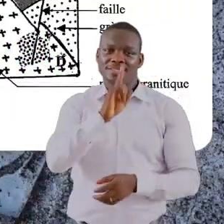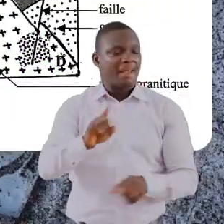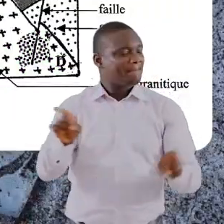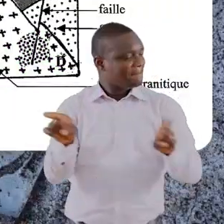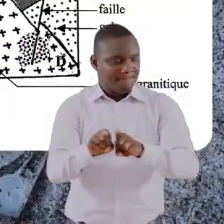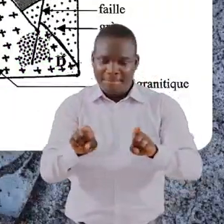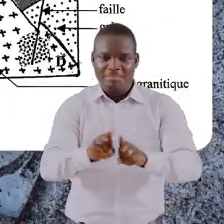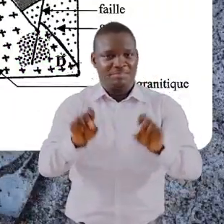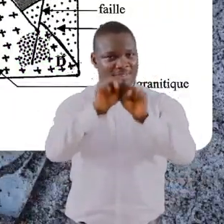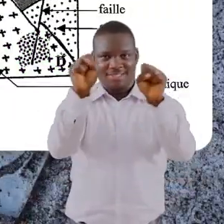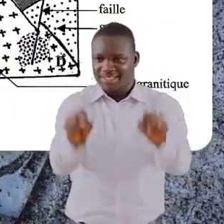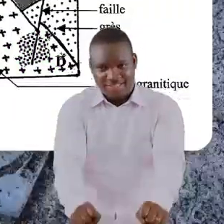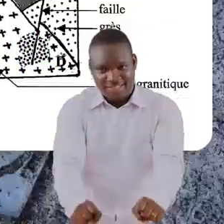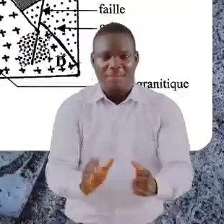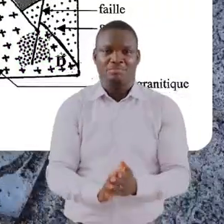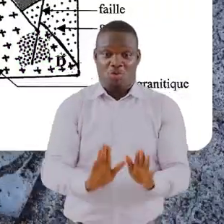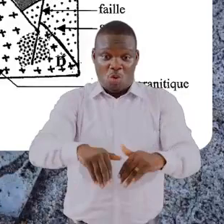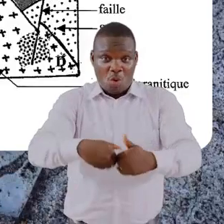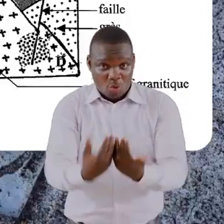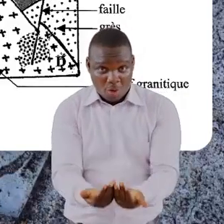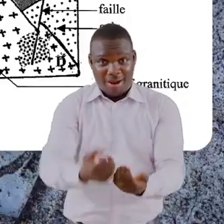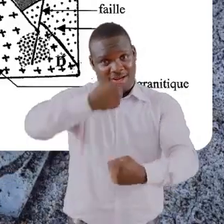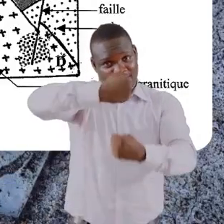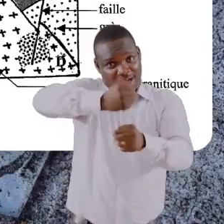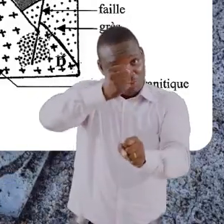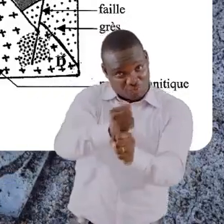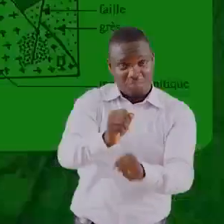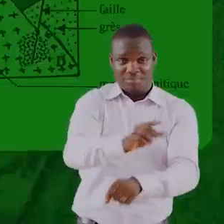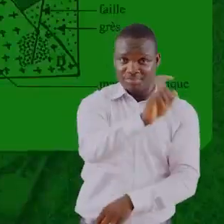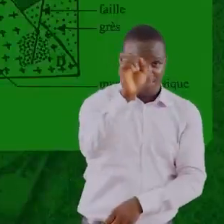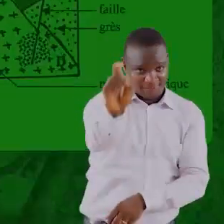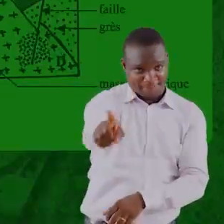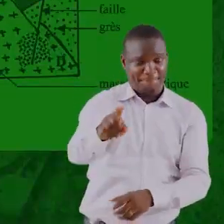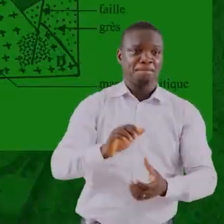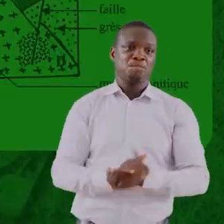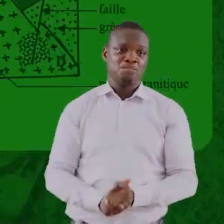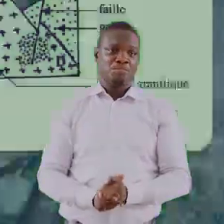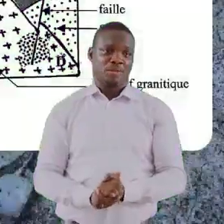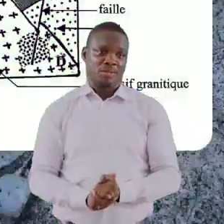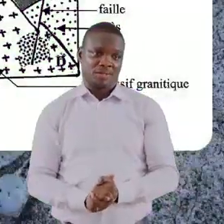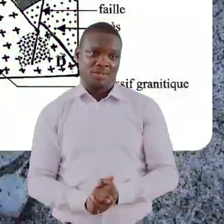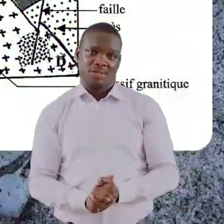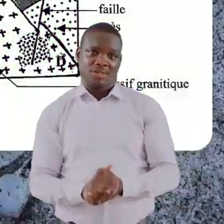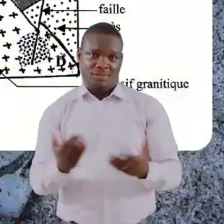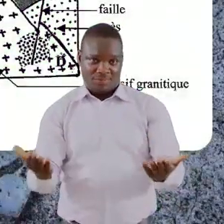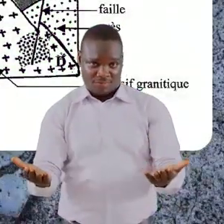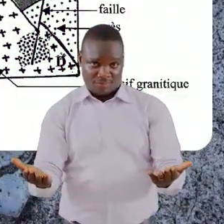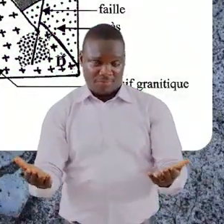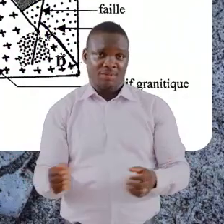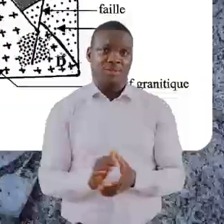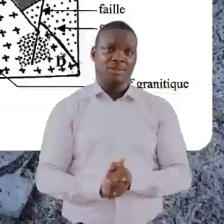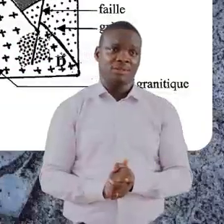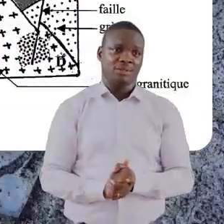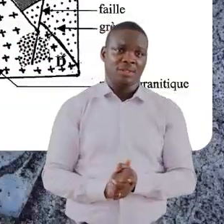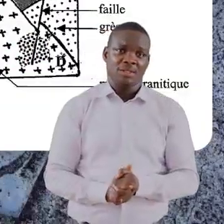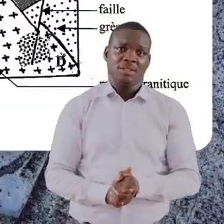nous avons le même mécanisme de formation que le placé ou le gîte